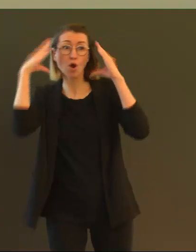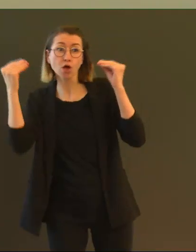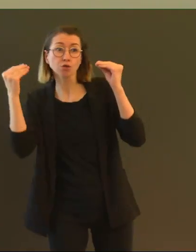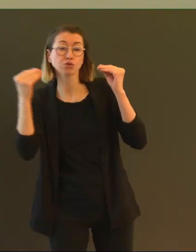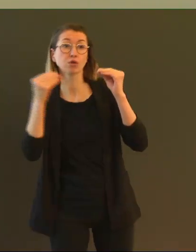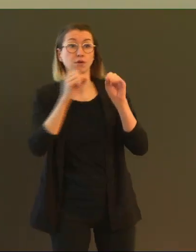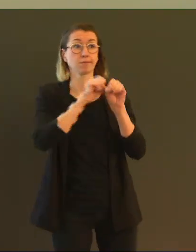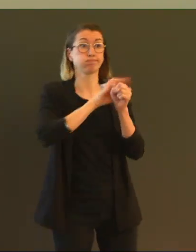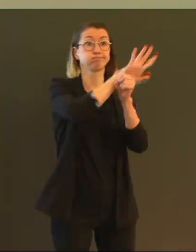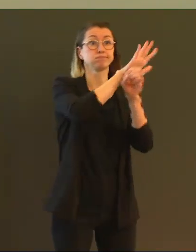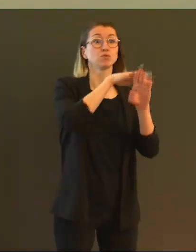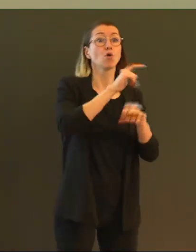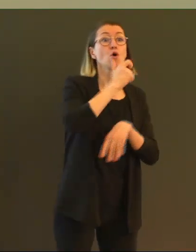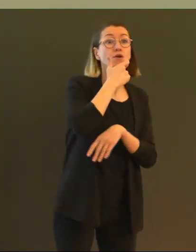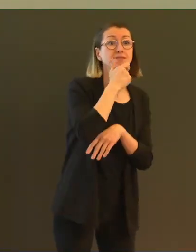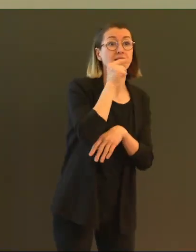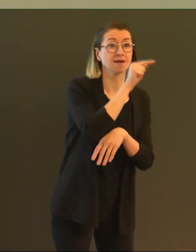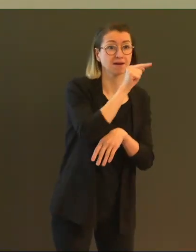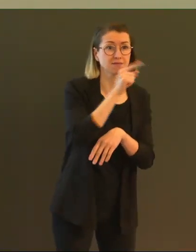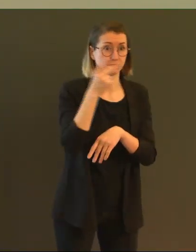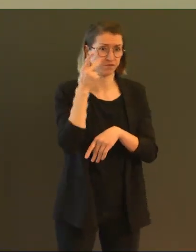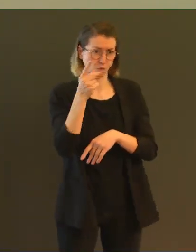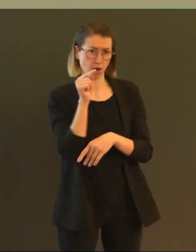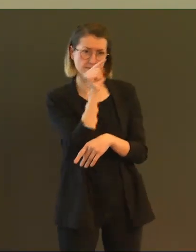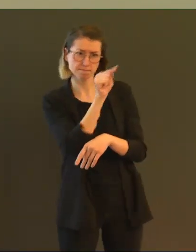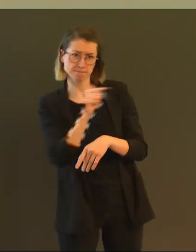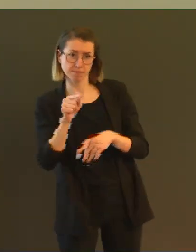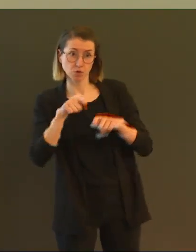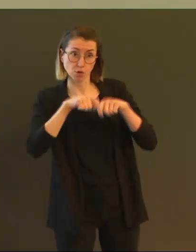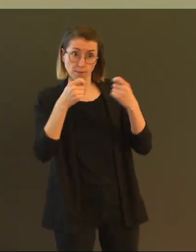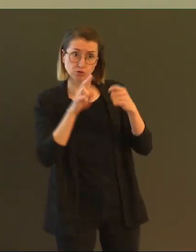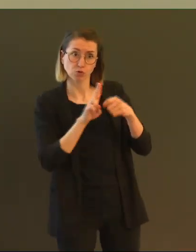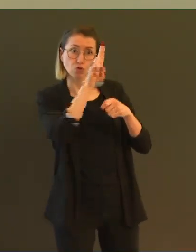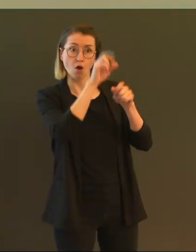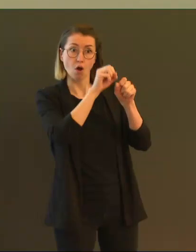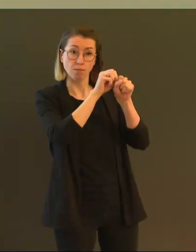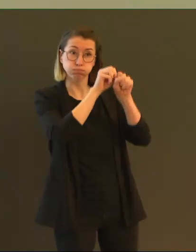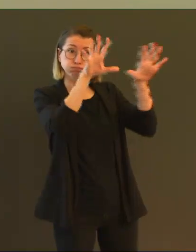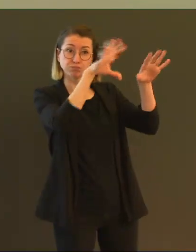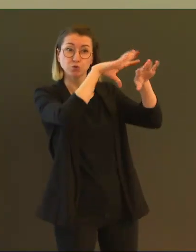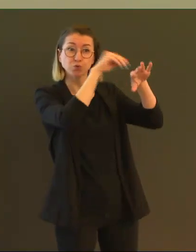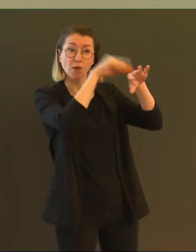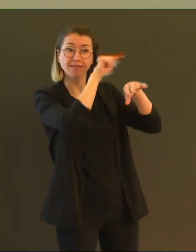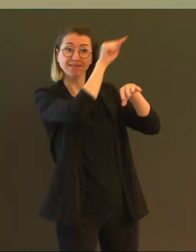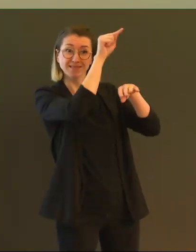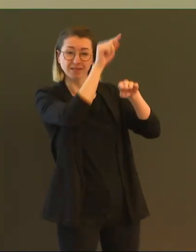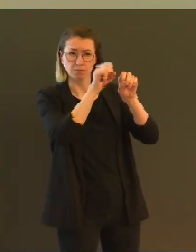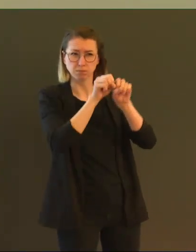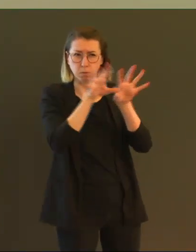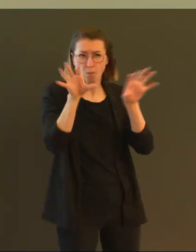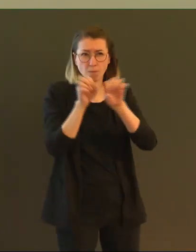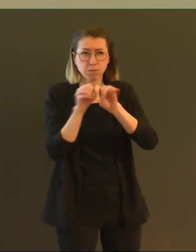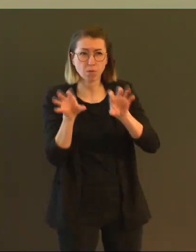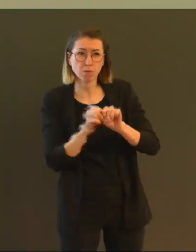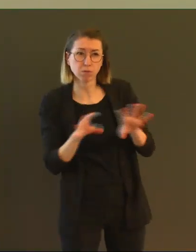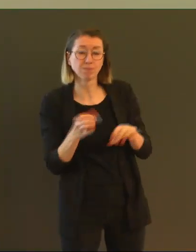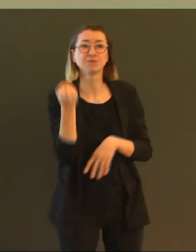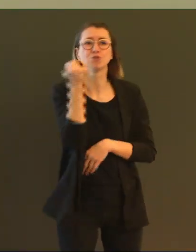en plus dans la région en question et apparaît dans le nord de l'Europe, dont en Suède par exemple. Vous voyez qu'à la semaine 14, effectivement,